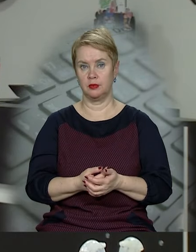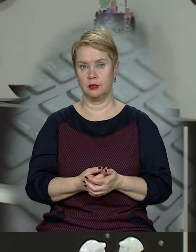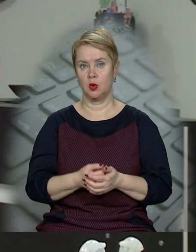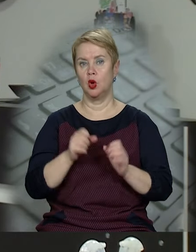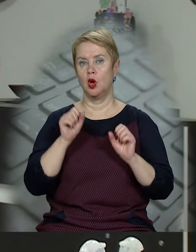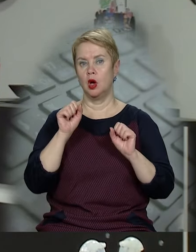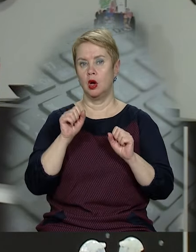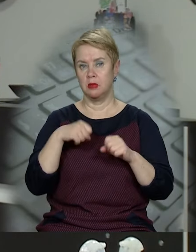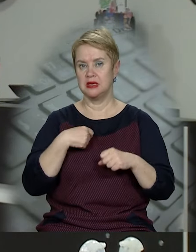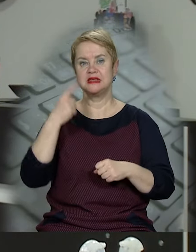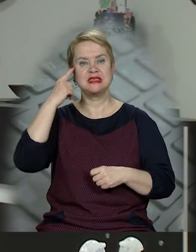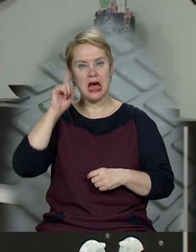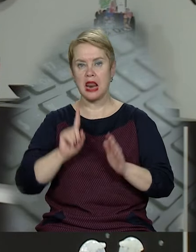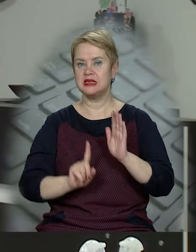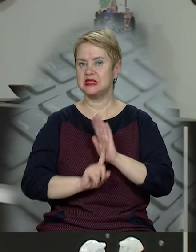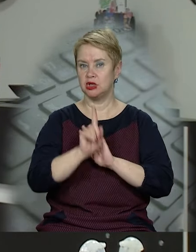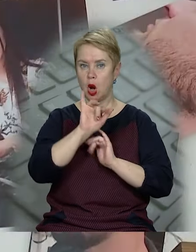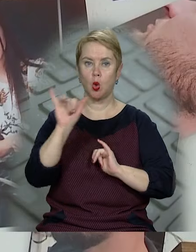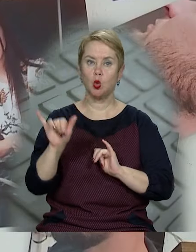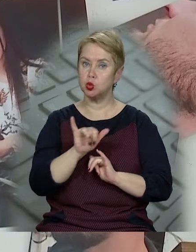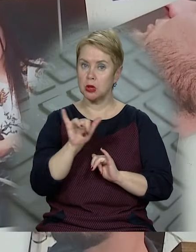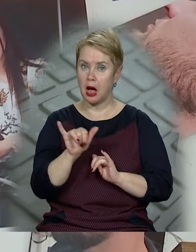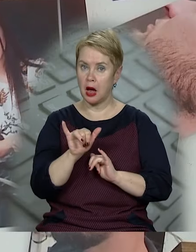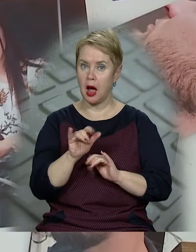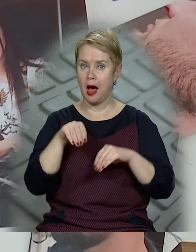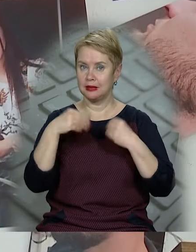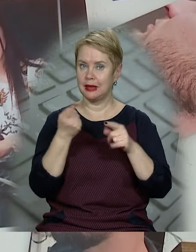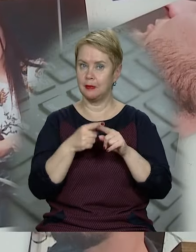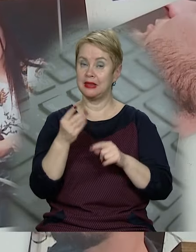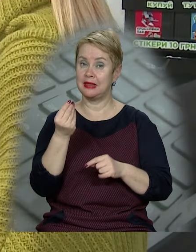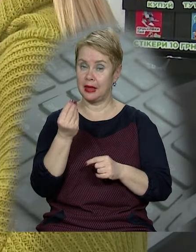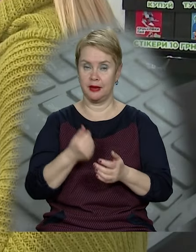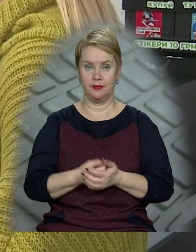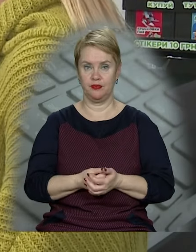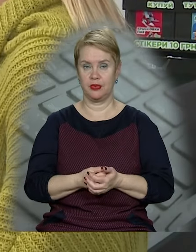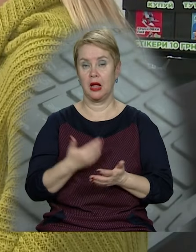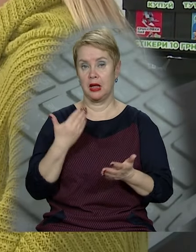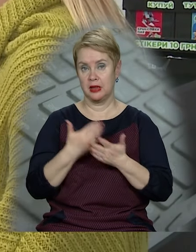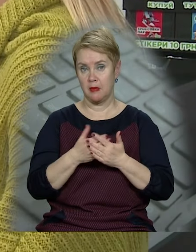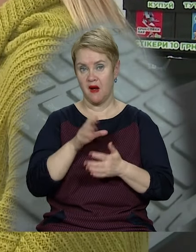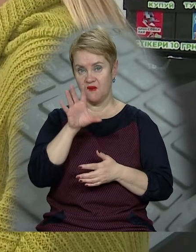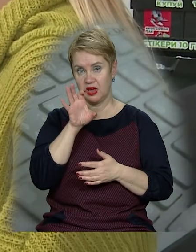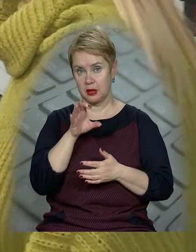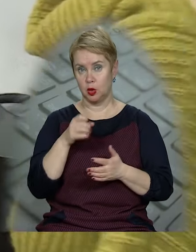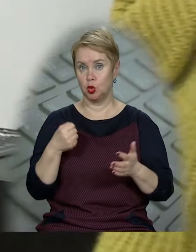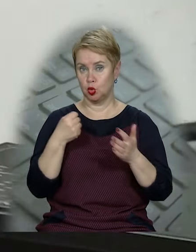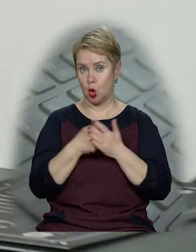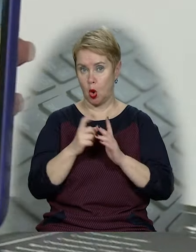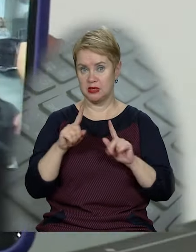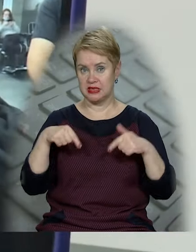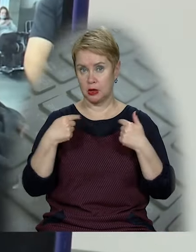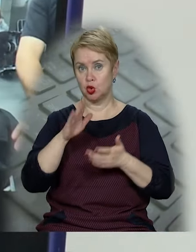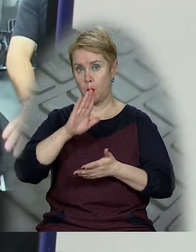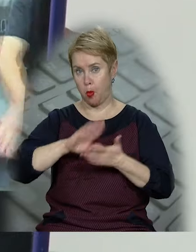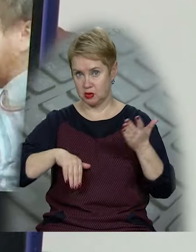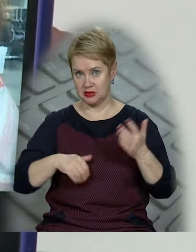мы уже изначально знали, куда мы дадим эти деньги. Вот, например, фотография до, следующая